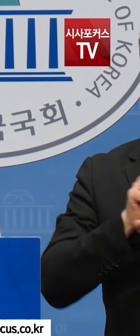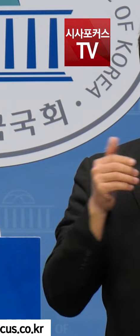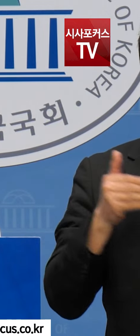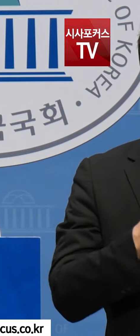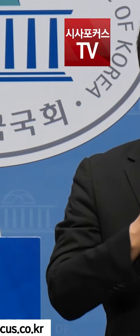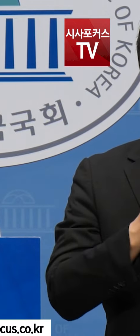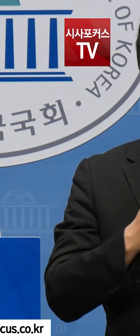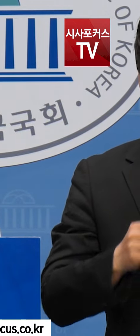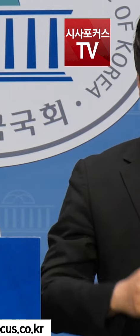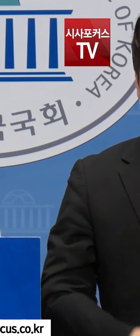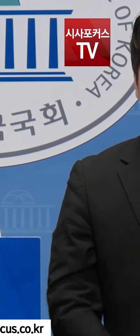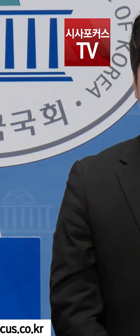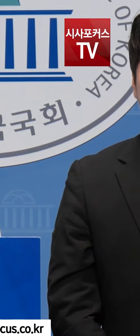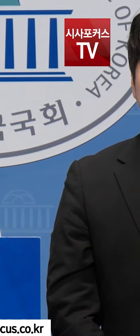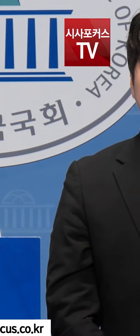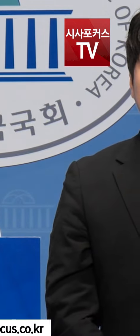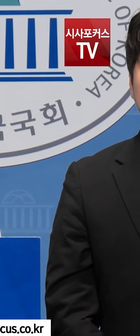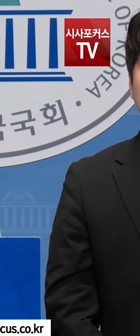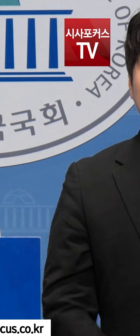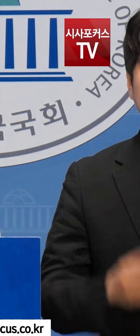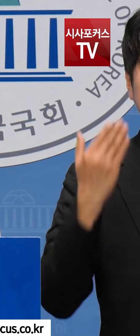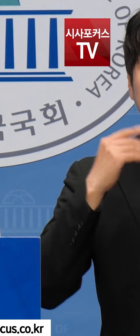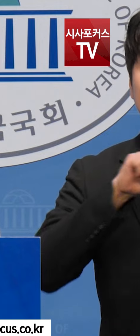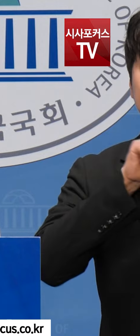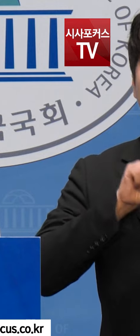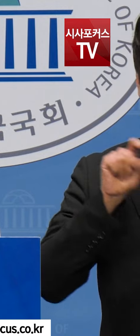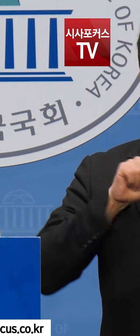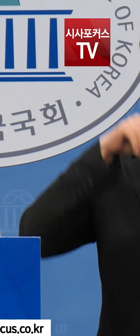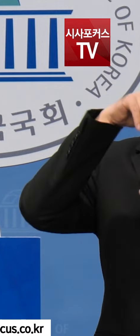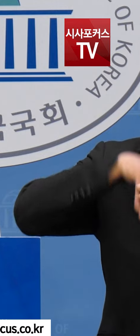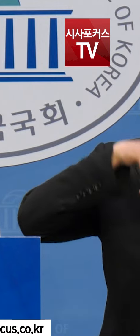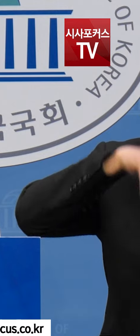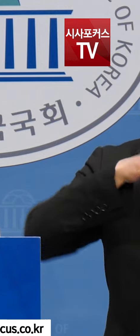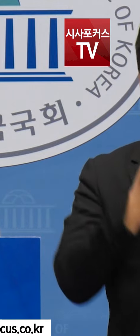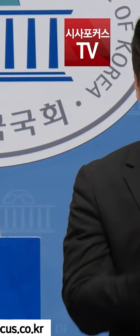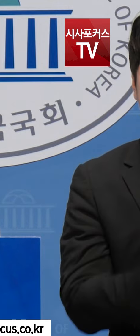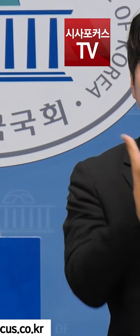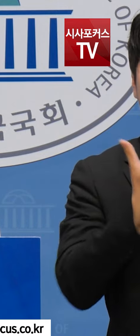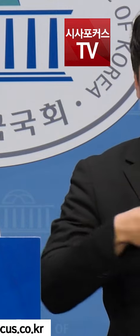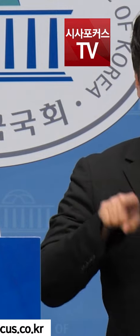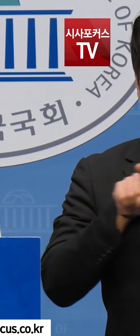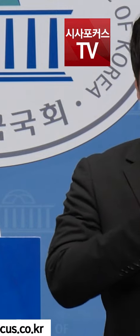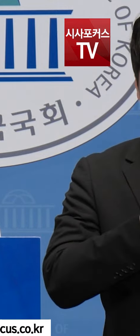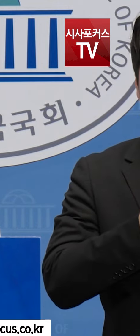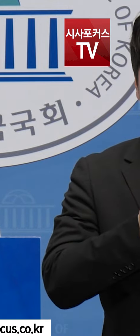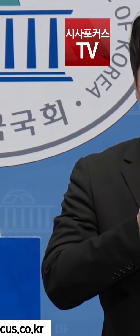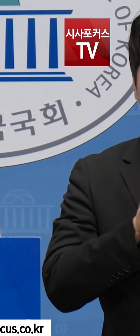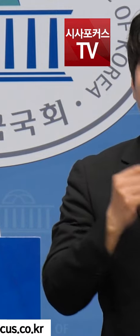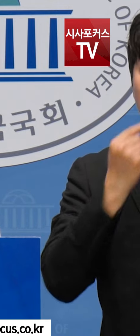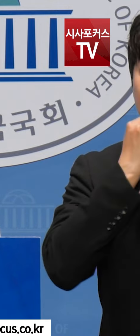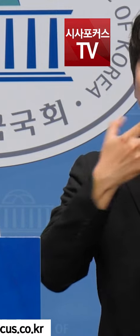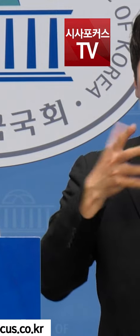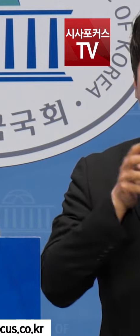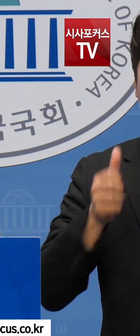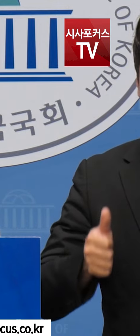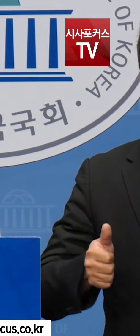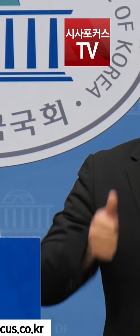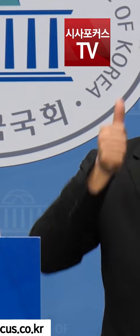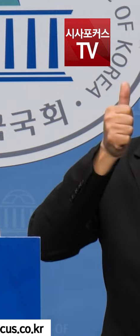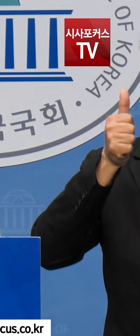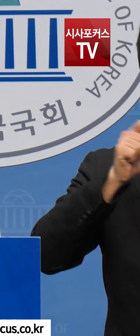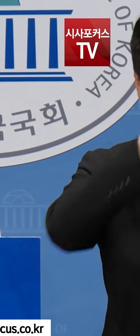민주당원들은 이번 22대 총선 승리를 위해 전국 방방곡곡에서 더불어민주당의 승리, 윤석열 정권 심판을